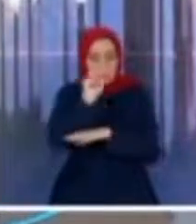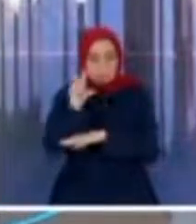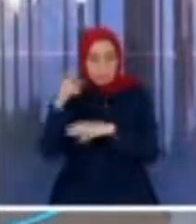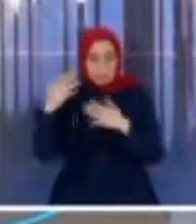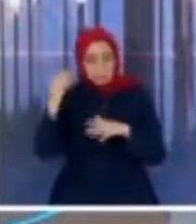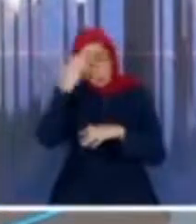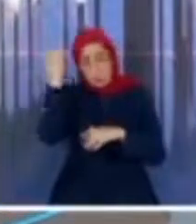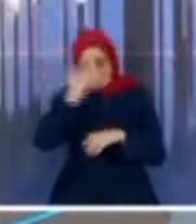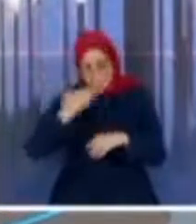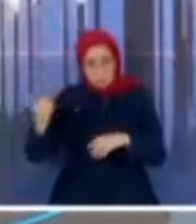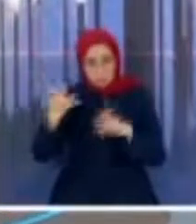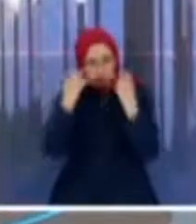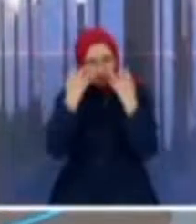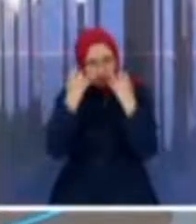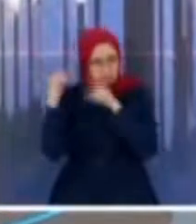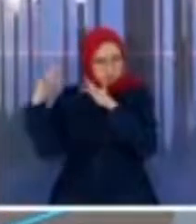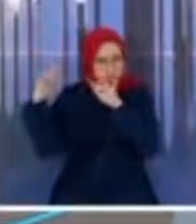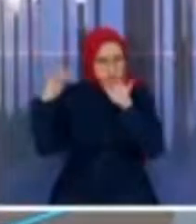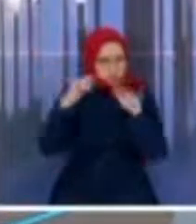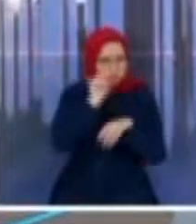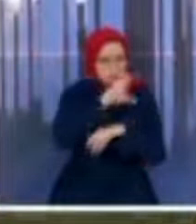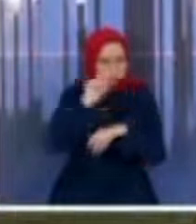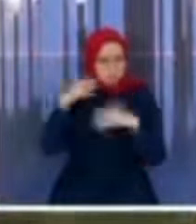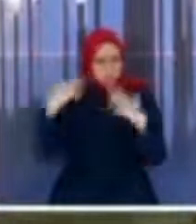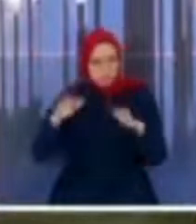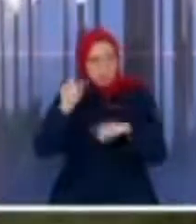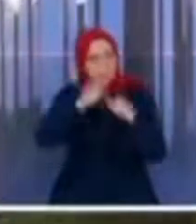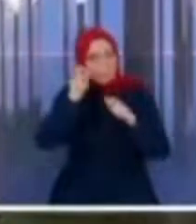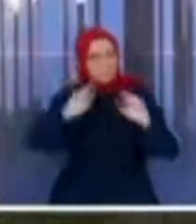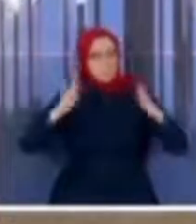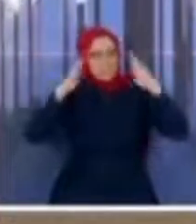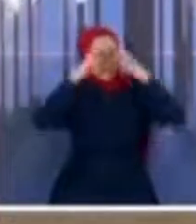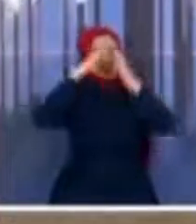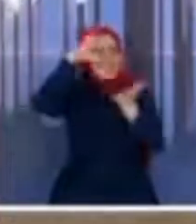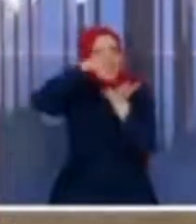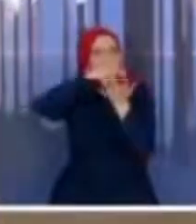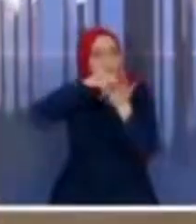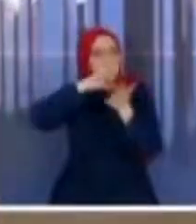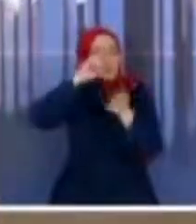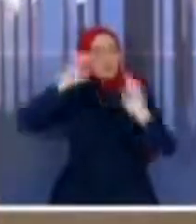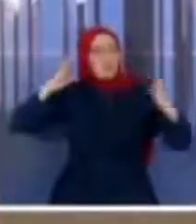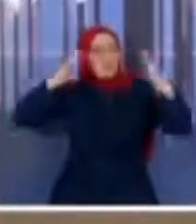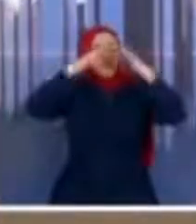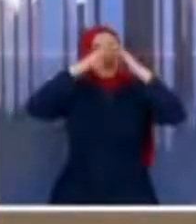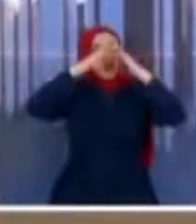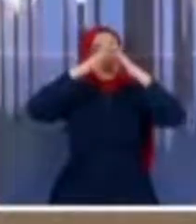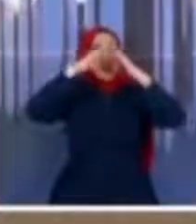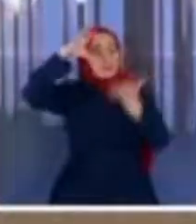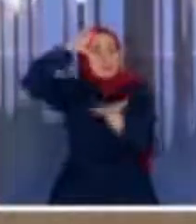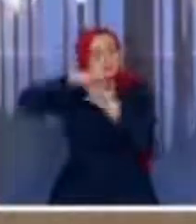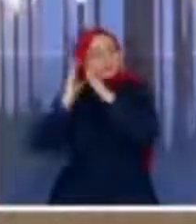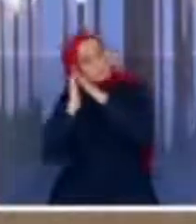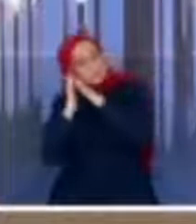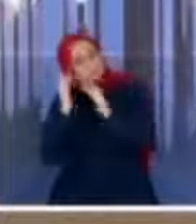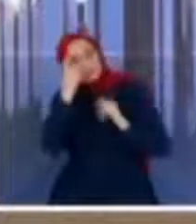اليوم تستقطب برشا في الزوار، خاصه لي وندورنر الناس اللي يعملوا في الكامبينغ. فهمت؟ دونك اللي هما يمشيوا اكثر هي في بلايص